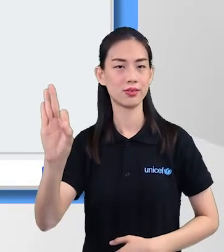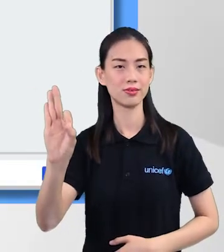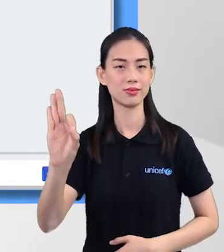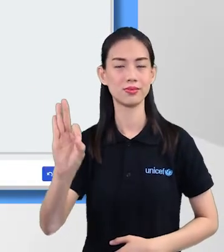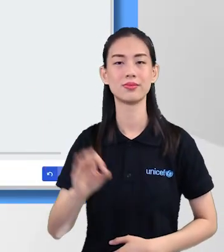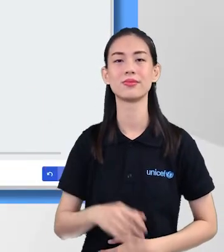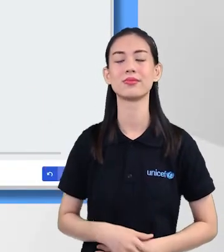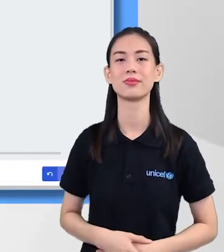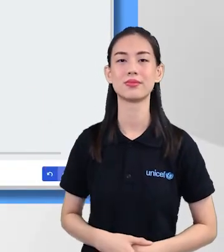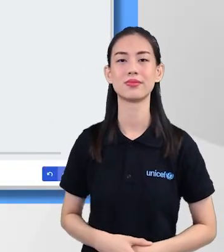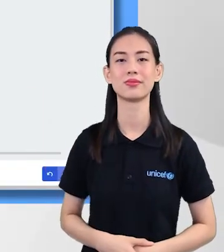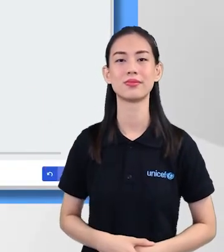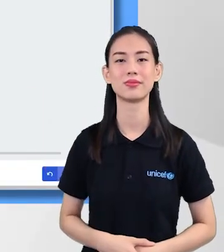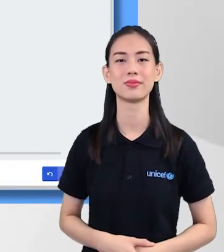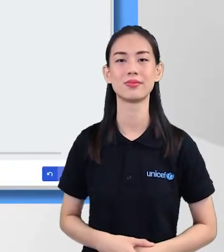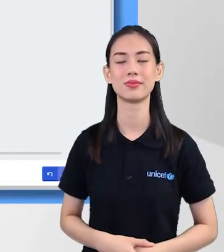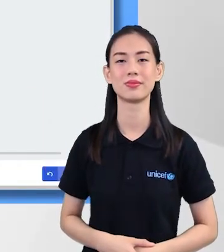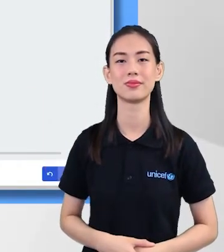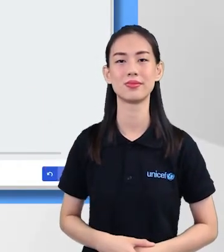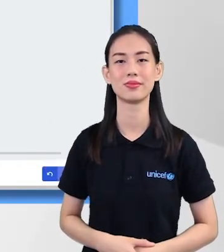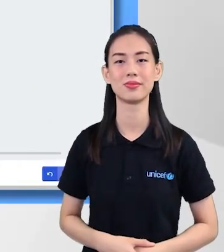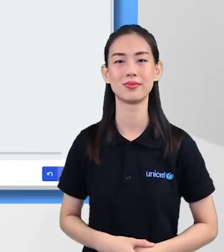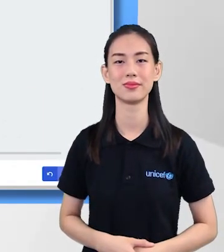pada kedua-dua pin.